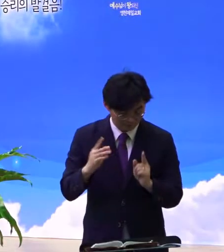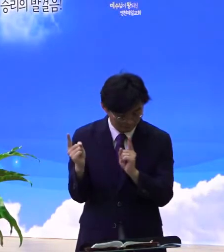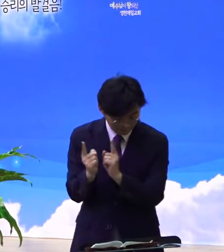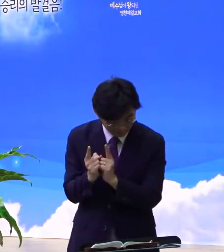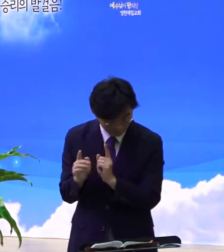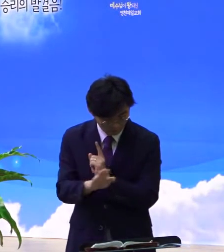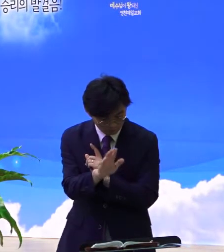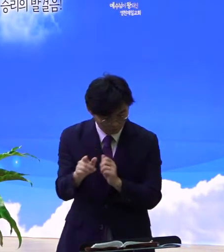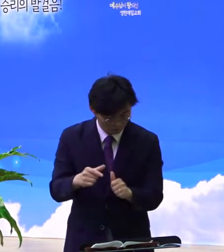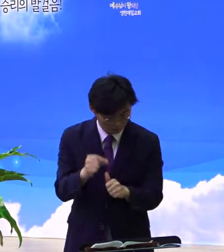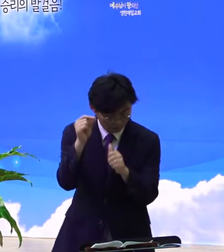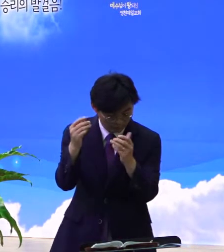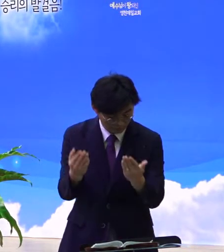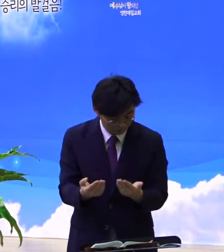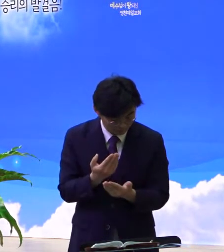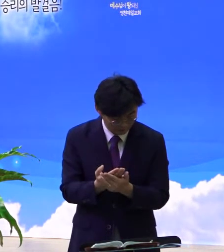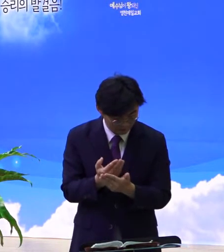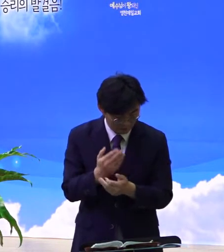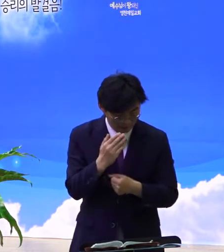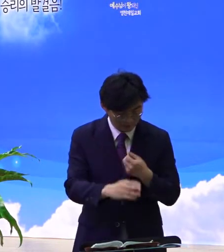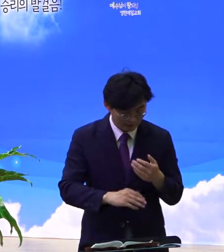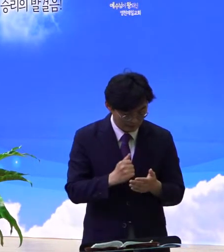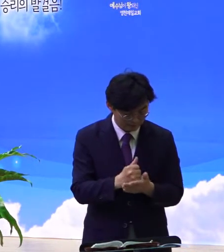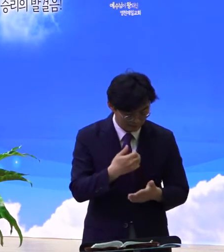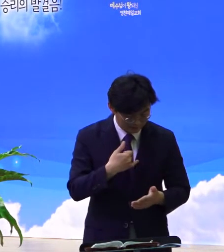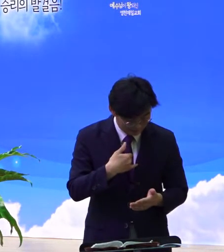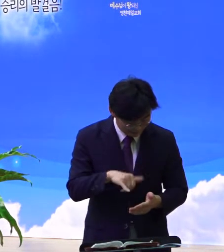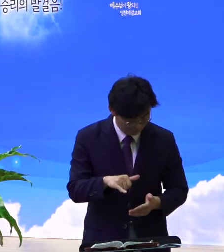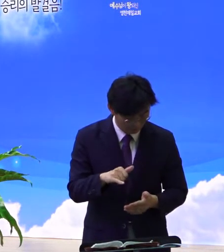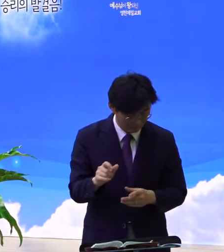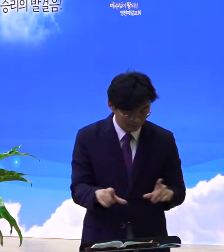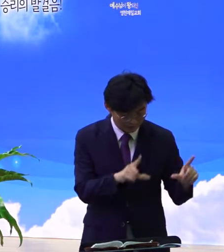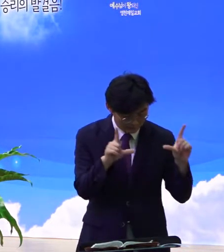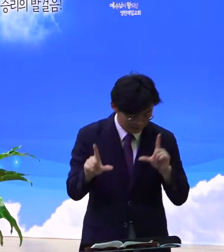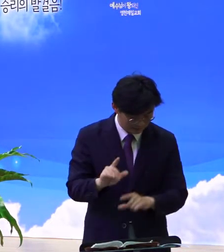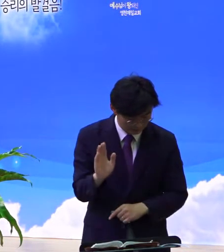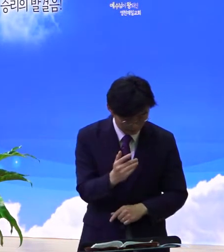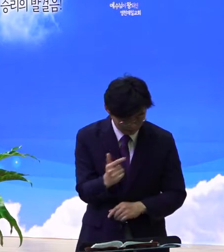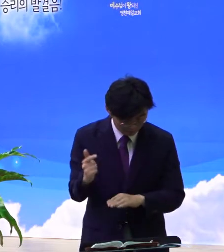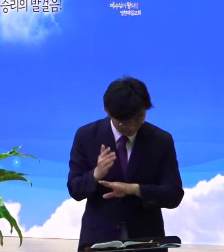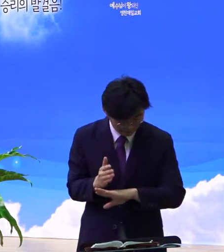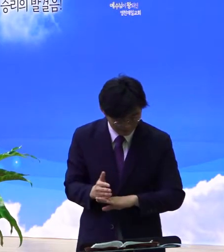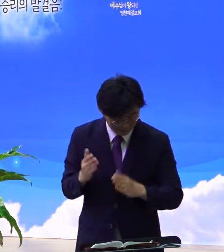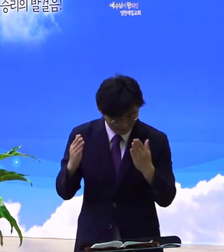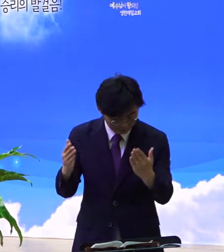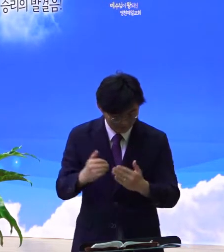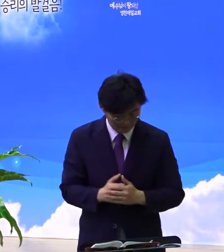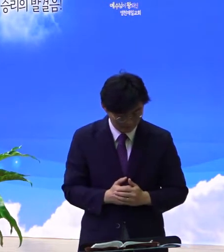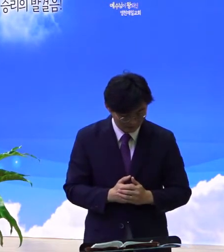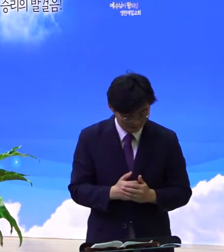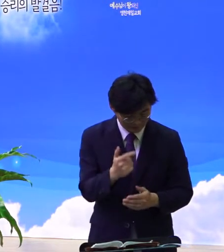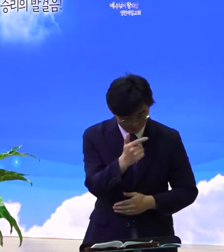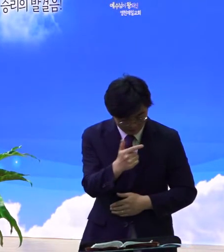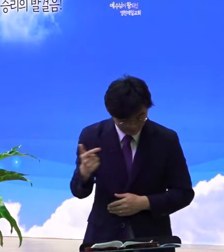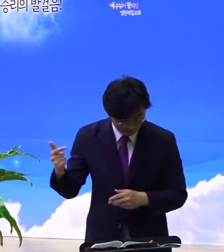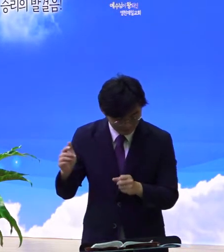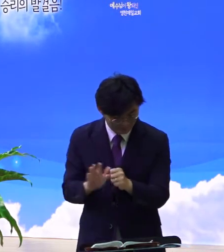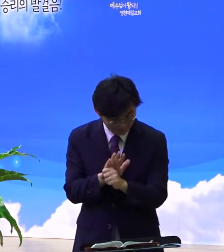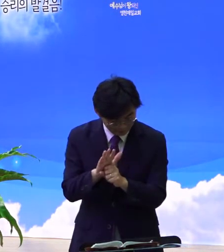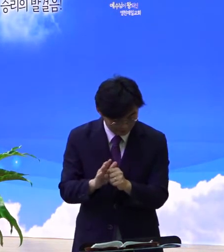구원하셔서 하나님의 자녀로 살게 하신 것을 감사합니다. 그 크신 사랑을 받아